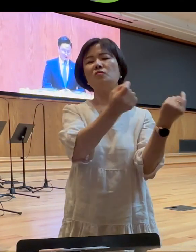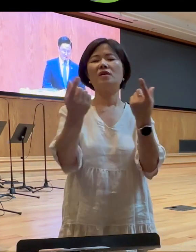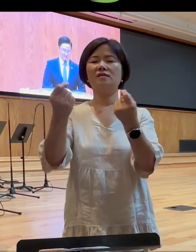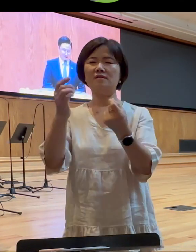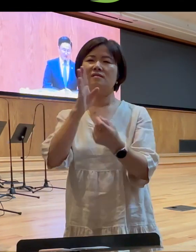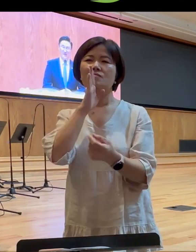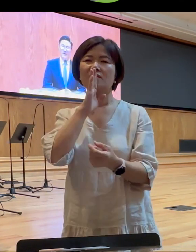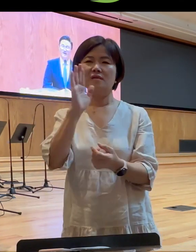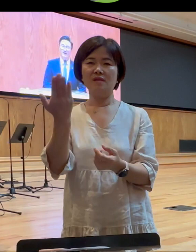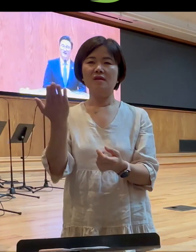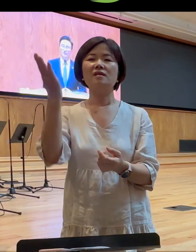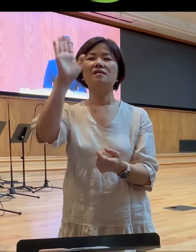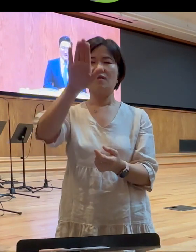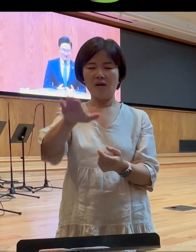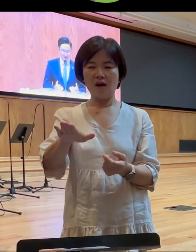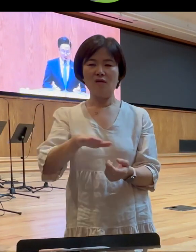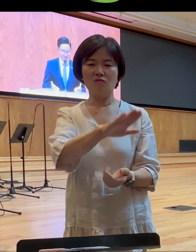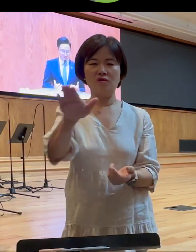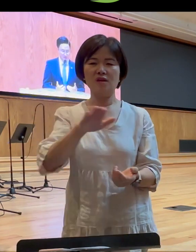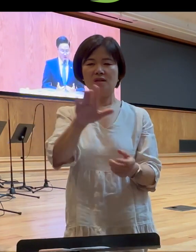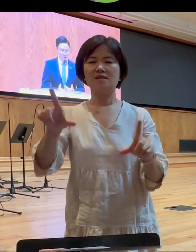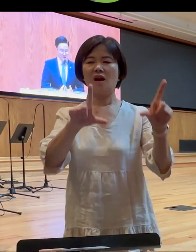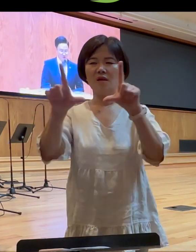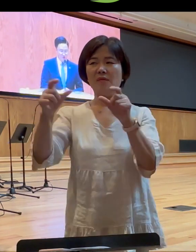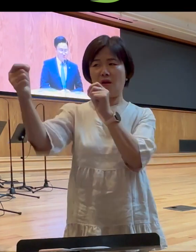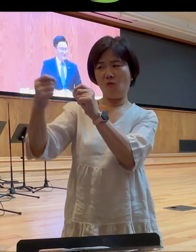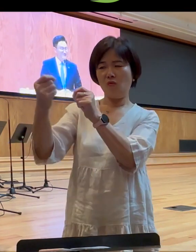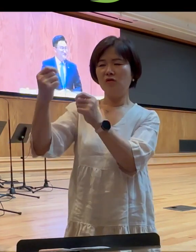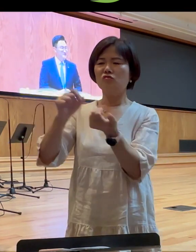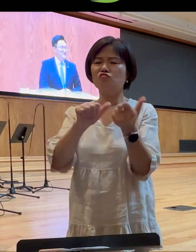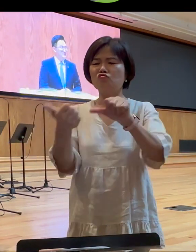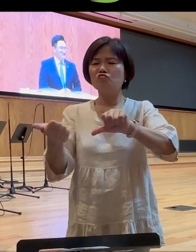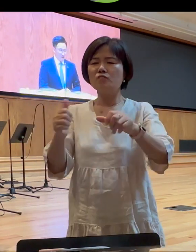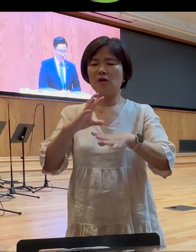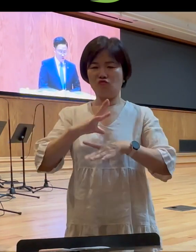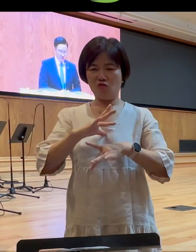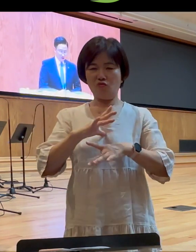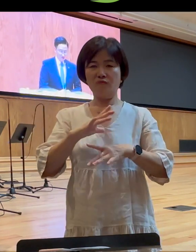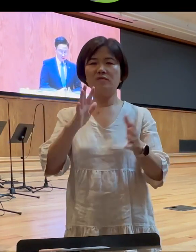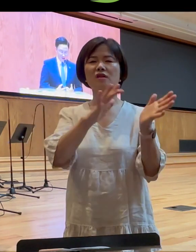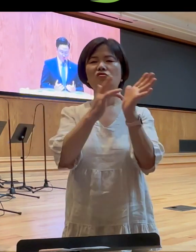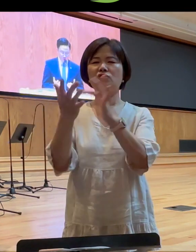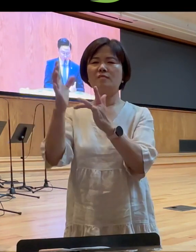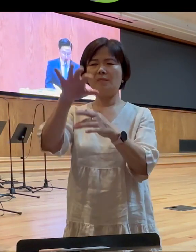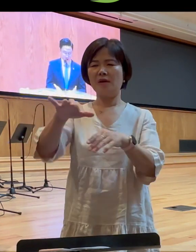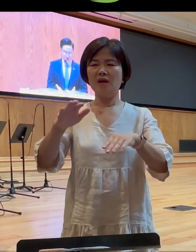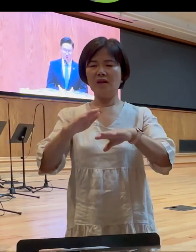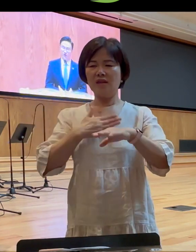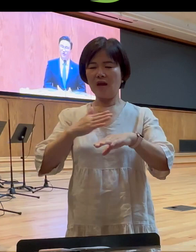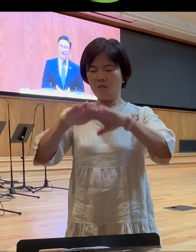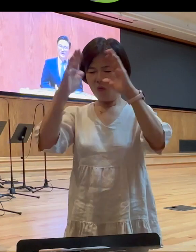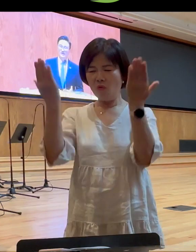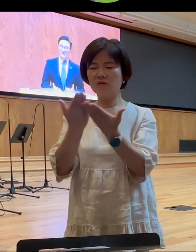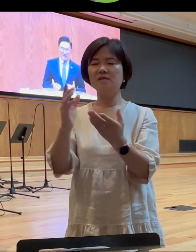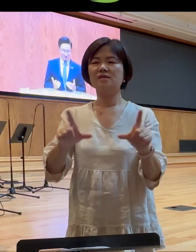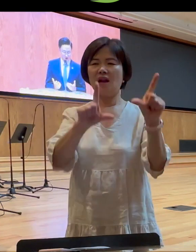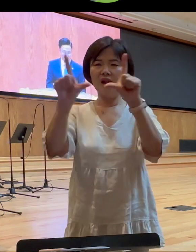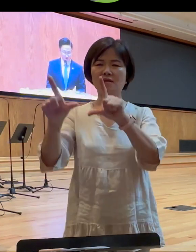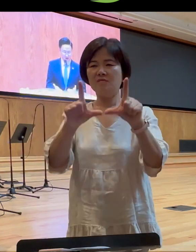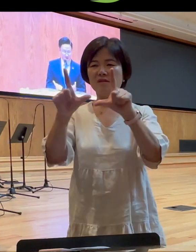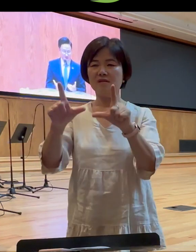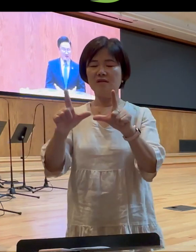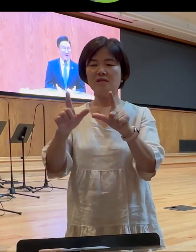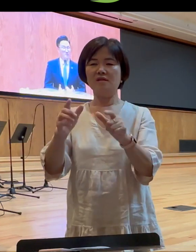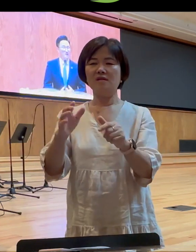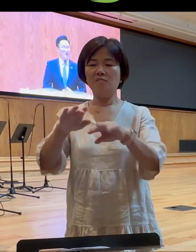있습니다. 그러나 우리의 삶에 엄습하는 죽음의 두려움은 예수님께 내 모든 삶을 걸고 인생